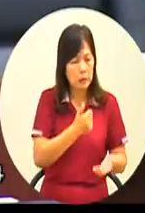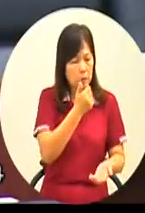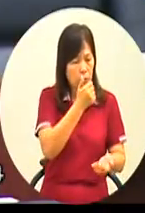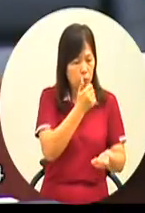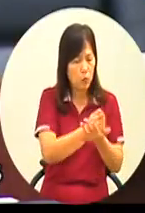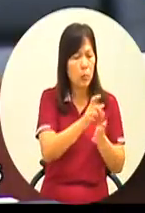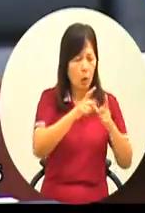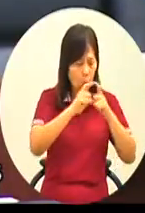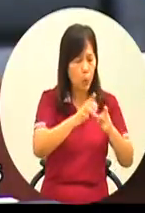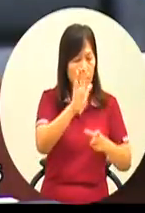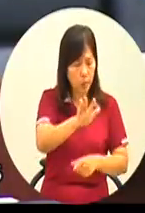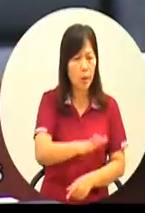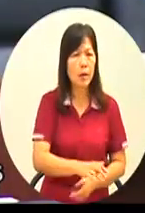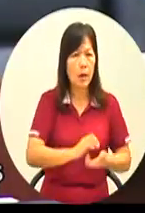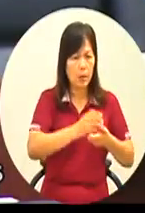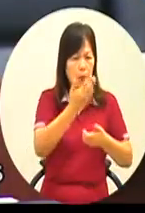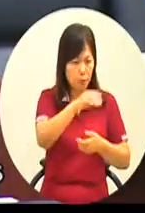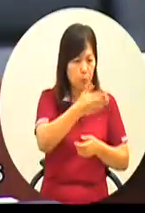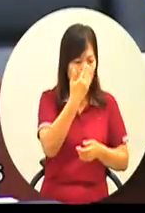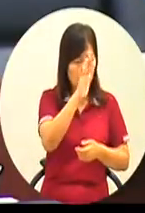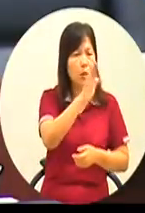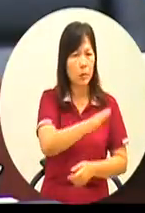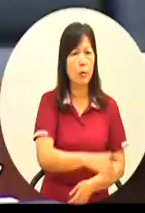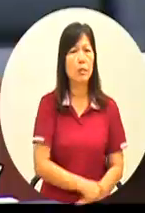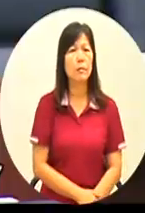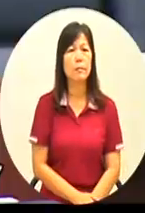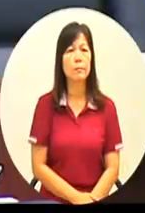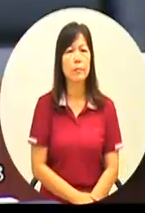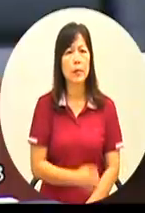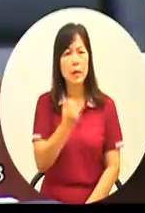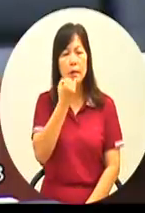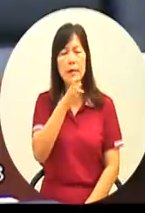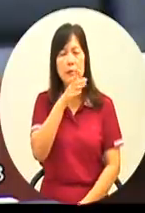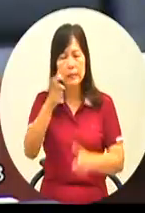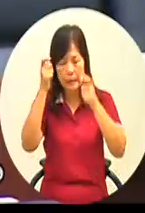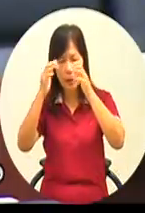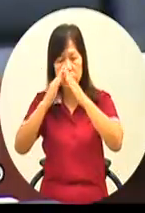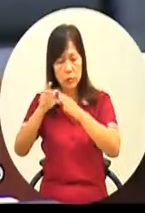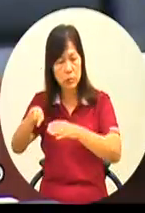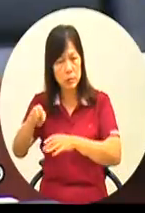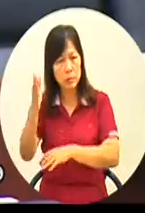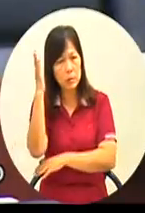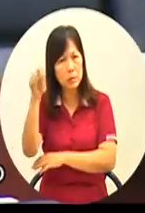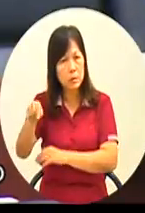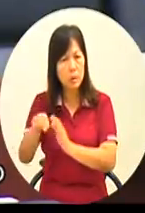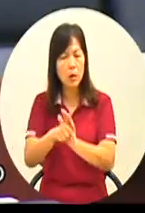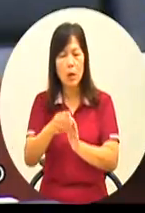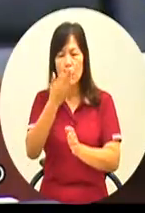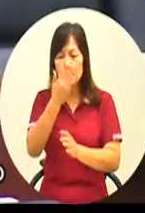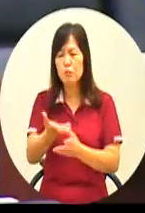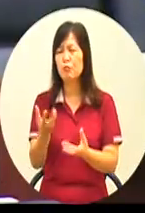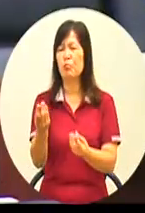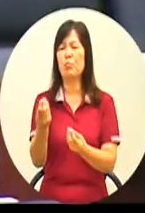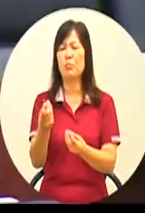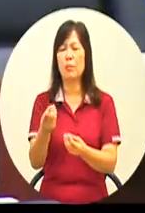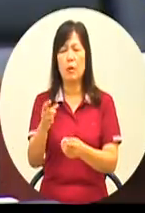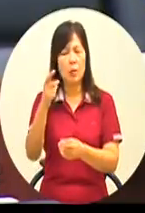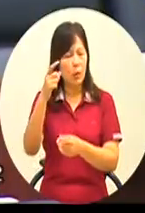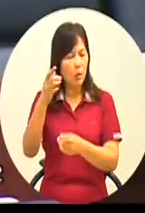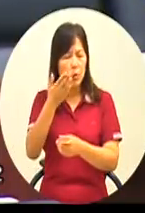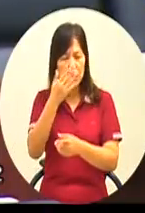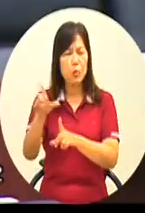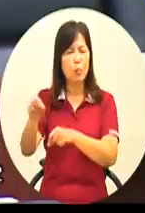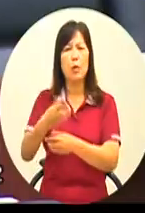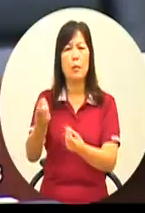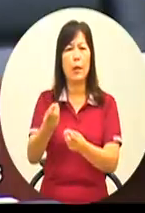的答案，判他们胜诉，但是高雄市政府不服输啊！高雄市